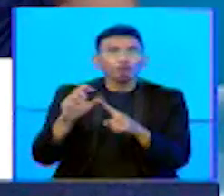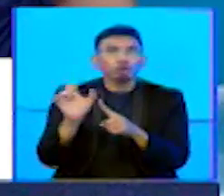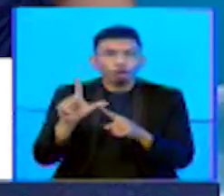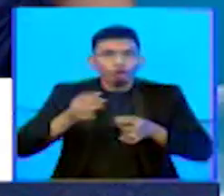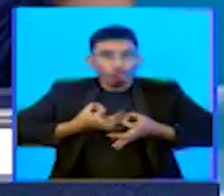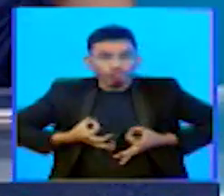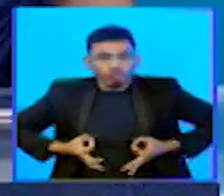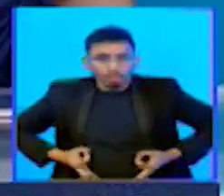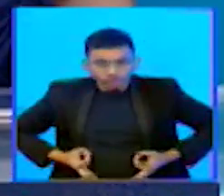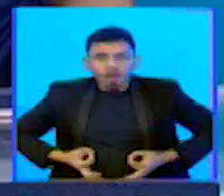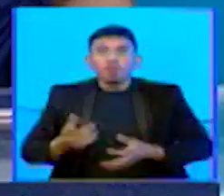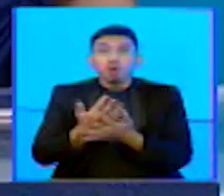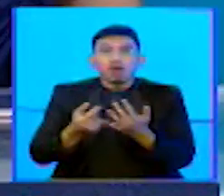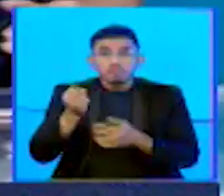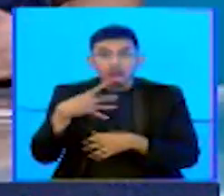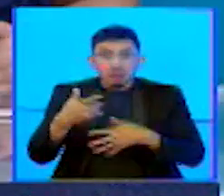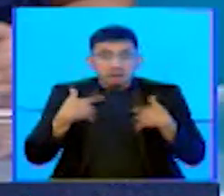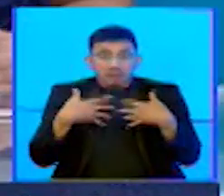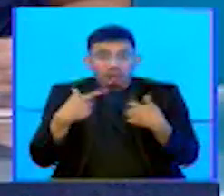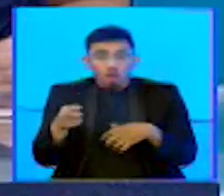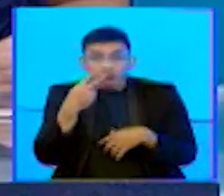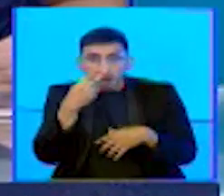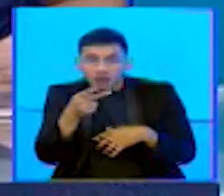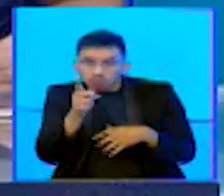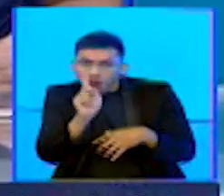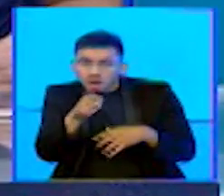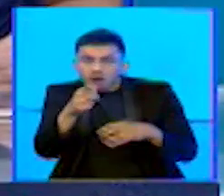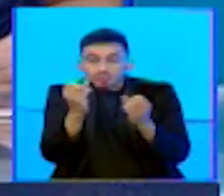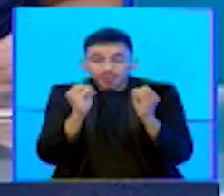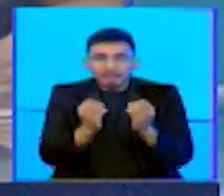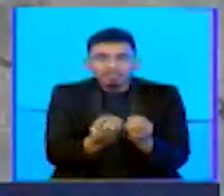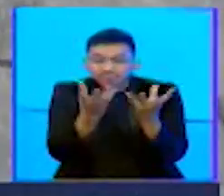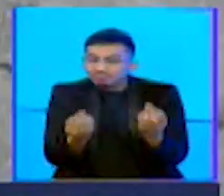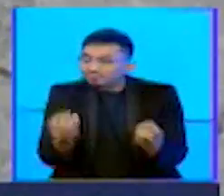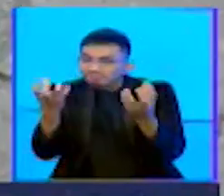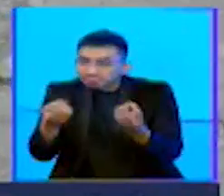Menurut warga, hewan buas ini sempat terlihat di semak belukar.